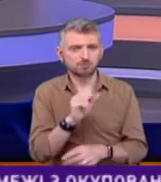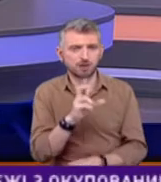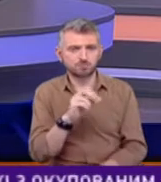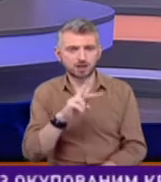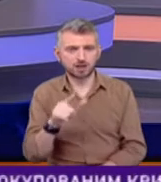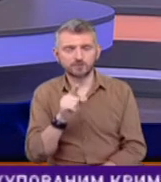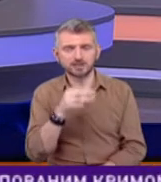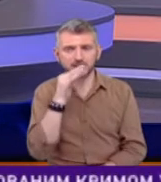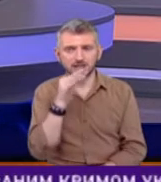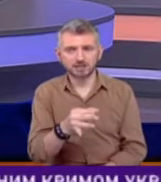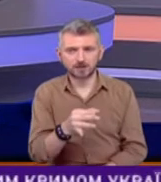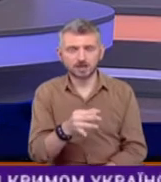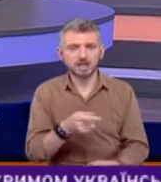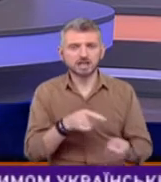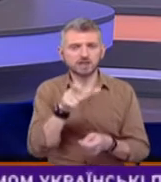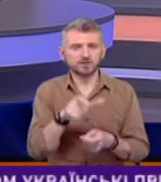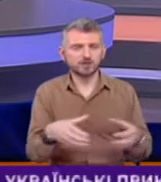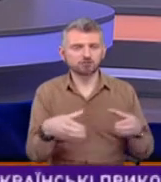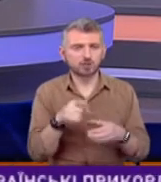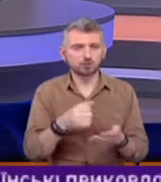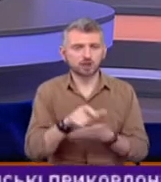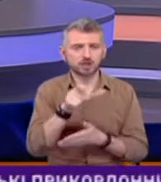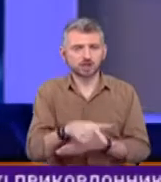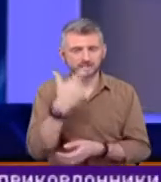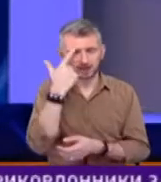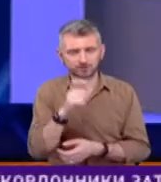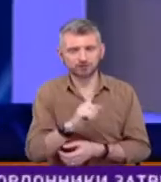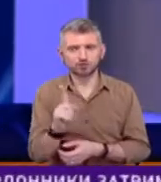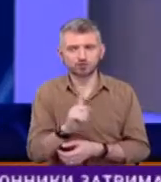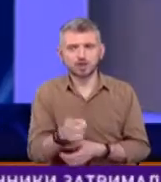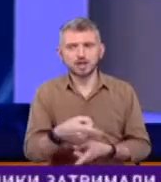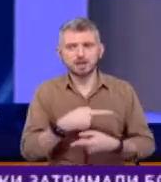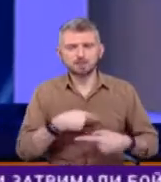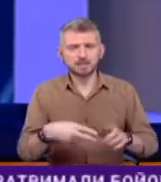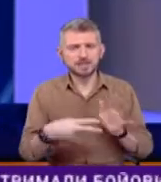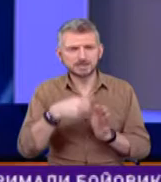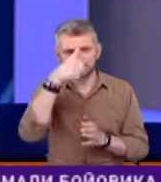І він сказав, керівник штабу цього кандидата заявив, що ми